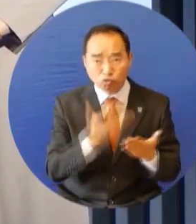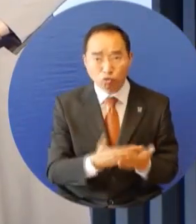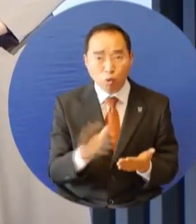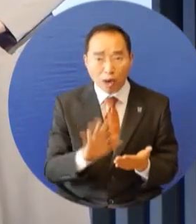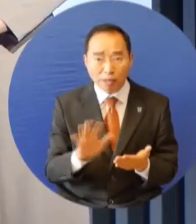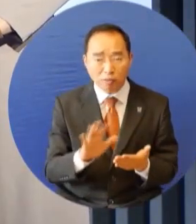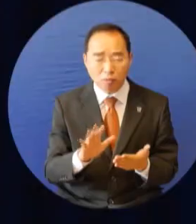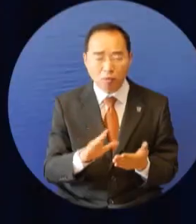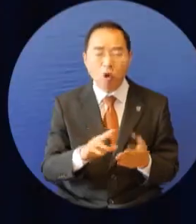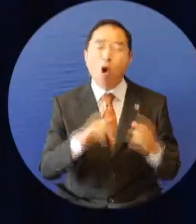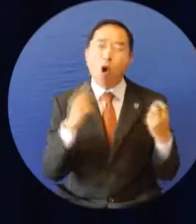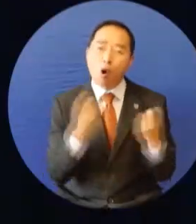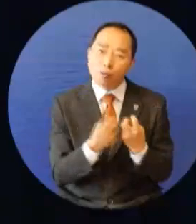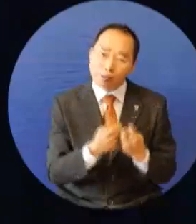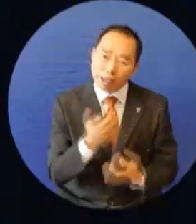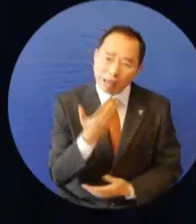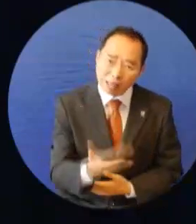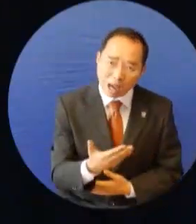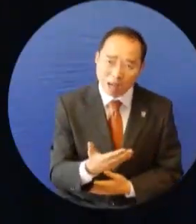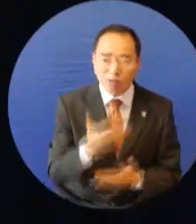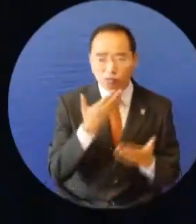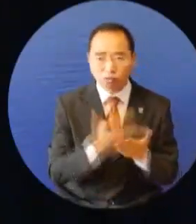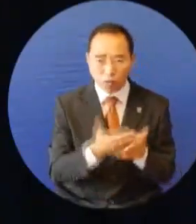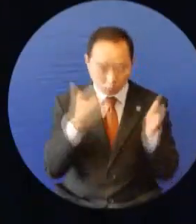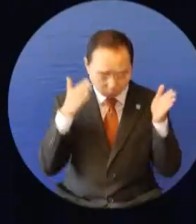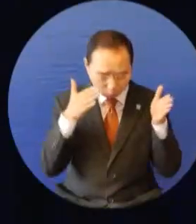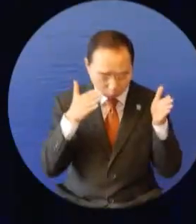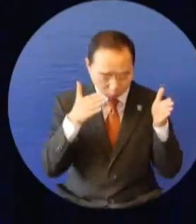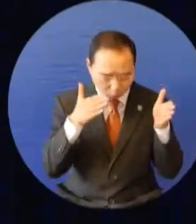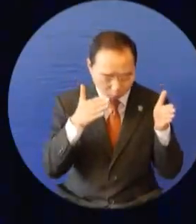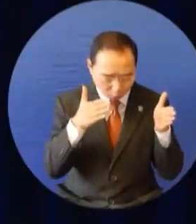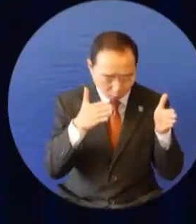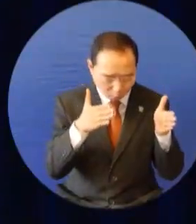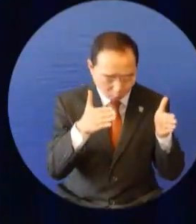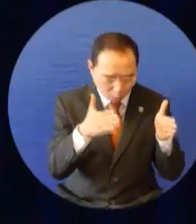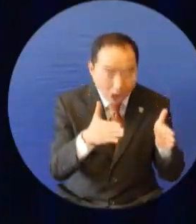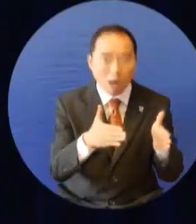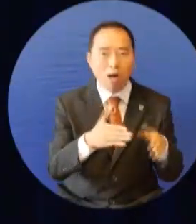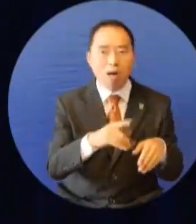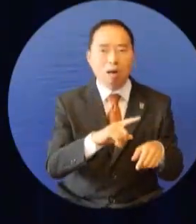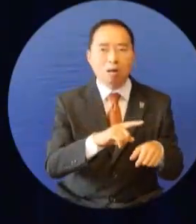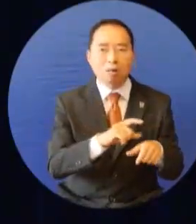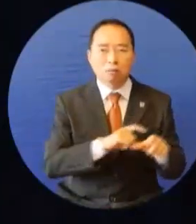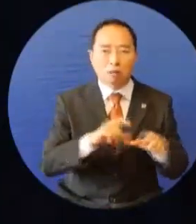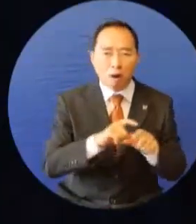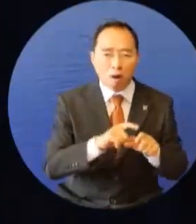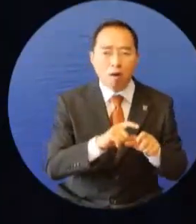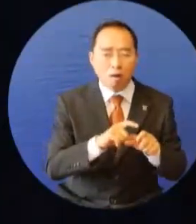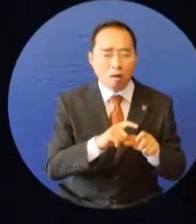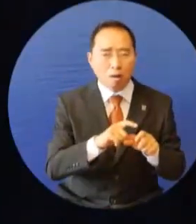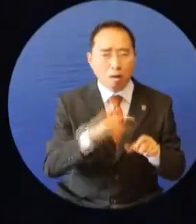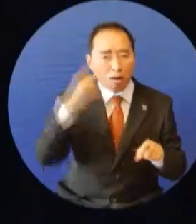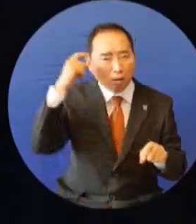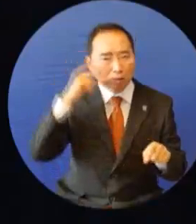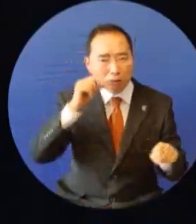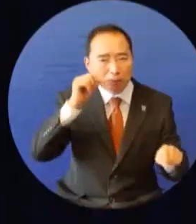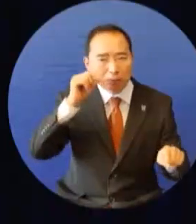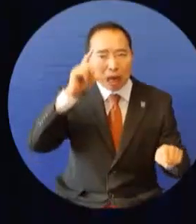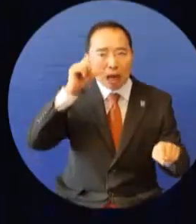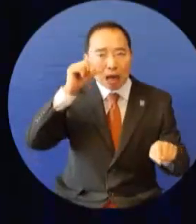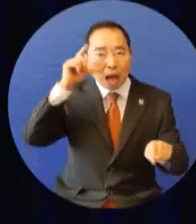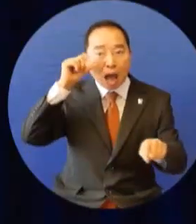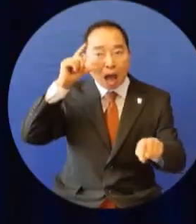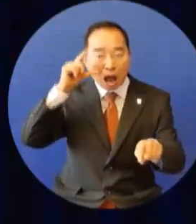하는가가 중요하다. 몰입도를 더 이렇게 할수록 집중하면 할수록 거기에서는 보석 같은